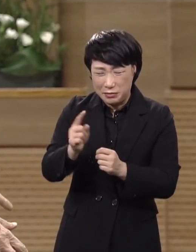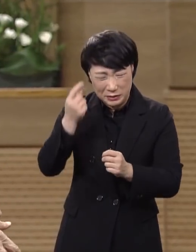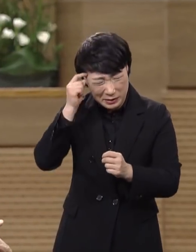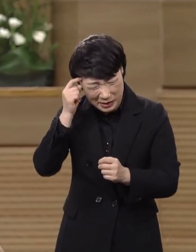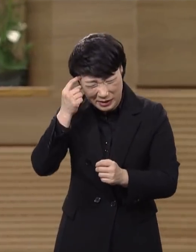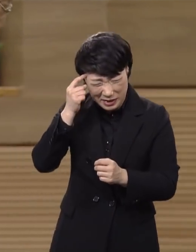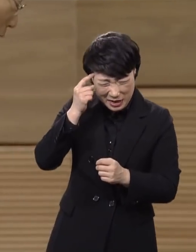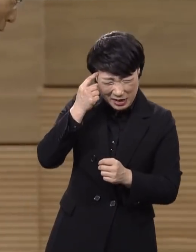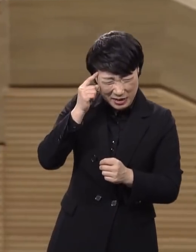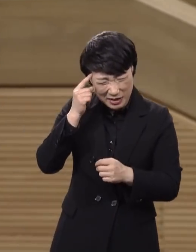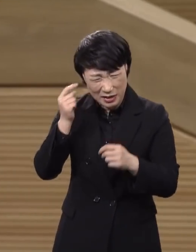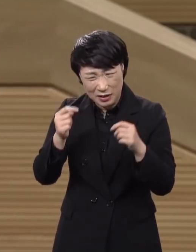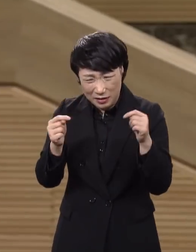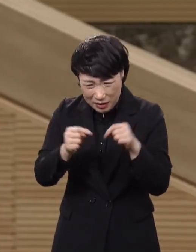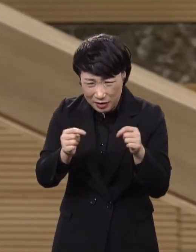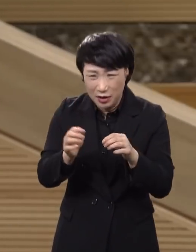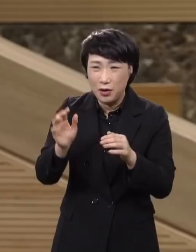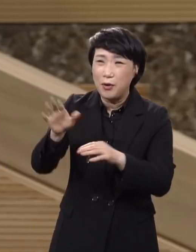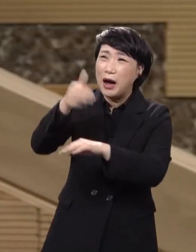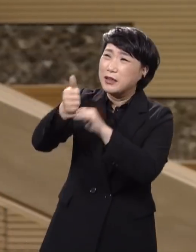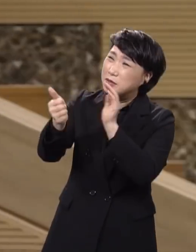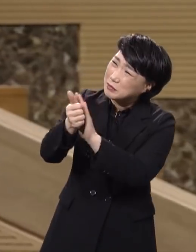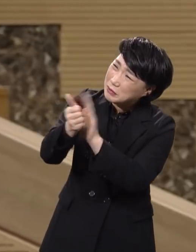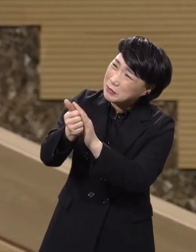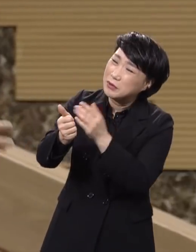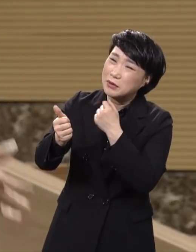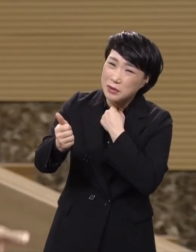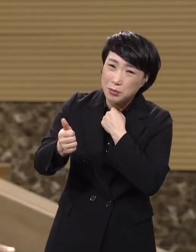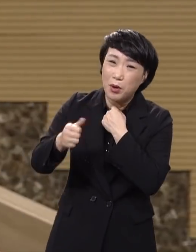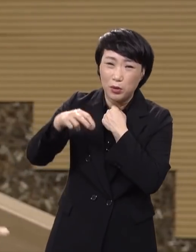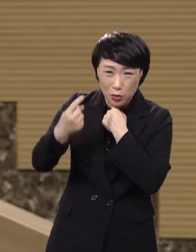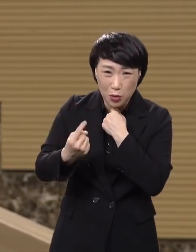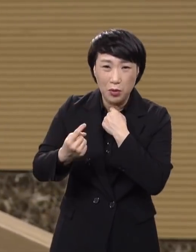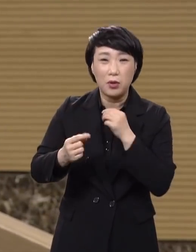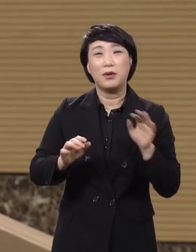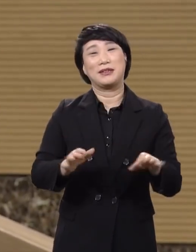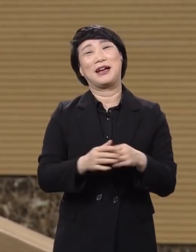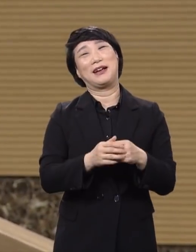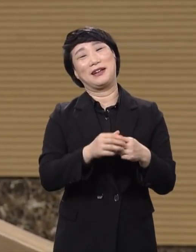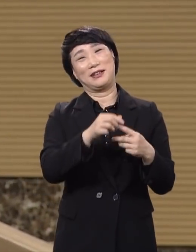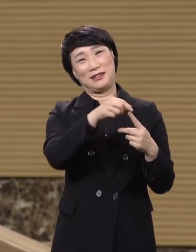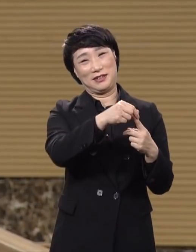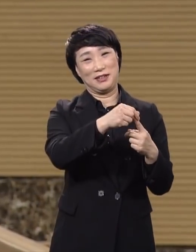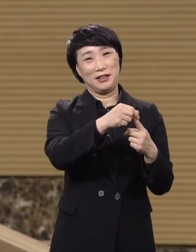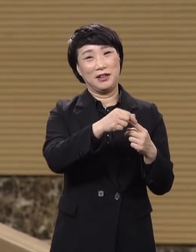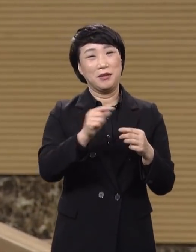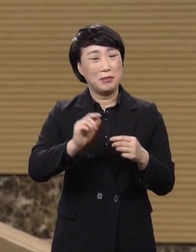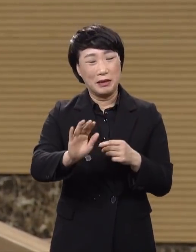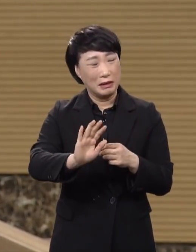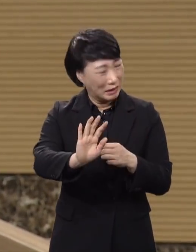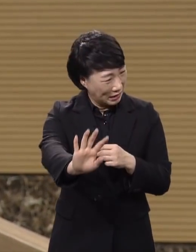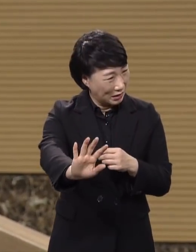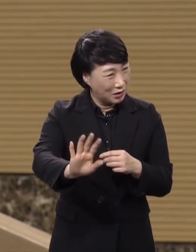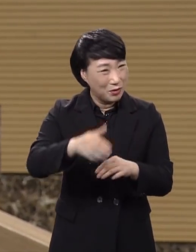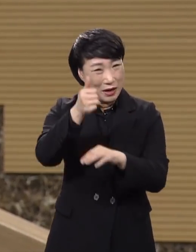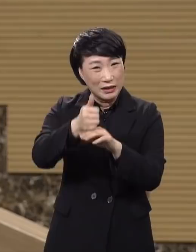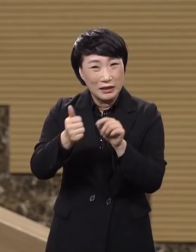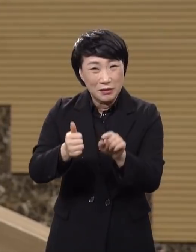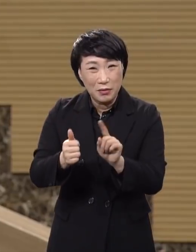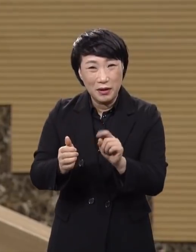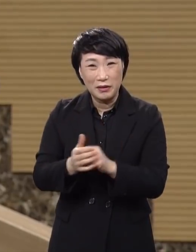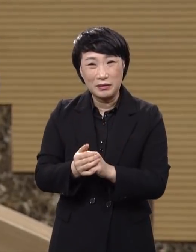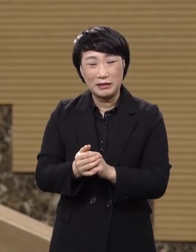머리를 맞대고 왕을 잘 보좌하려고 해봐야 왕이 그들의 말을